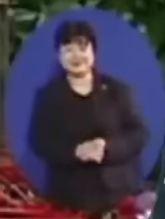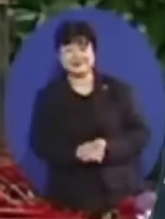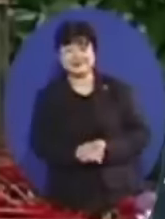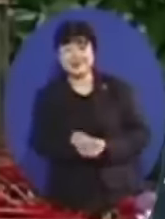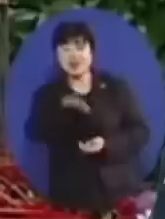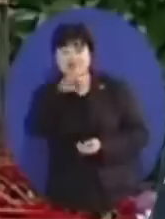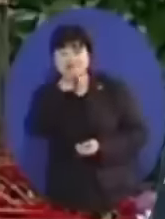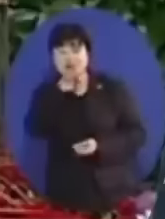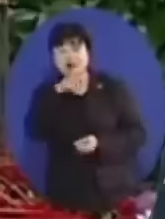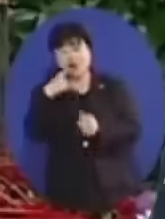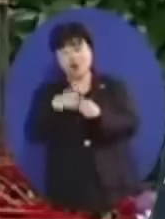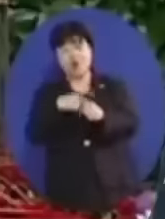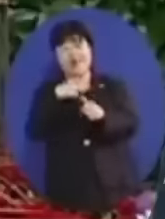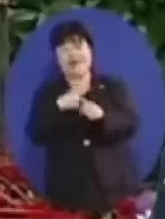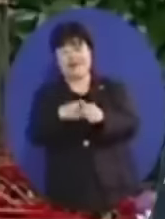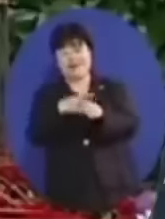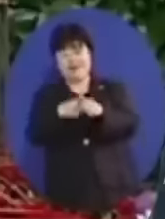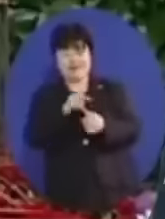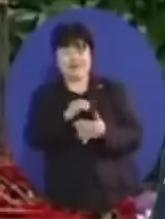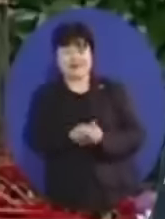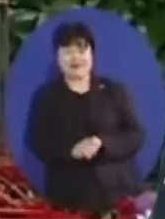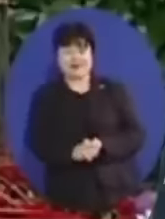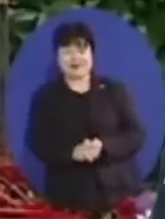비평하고 욕합니다.